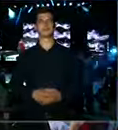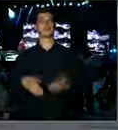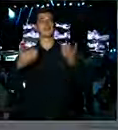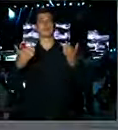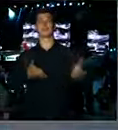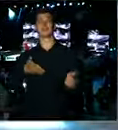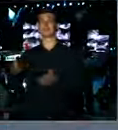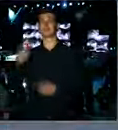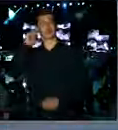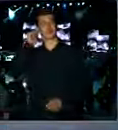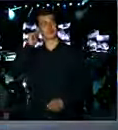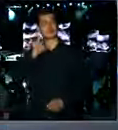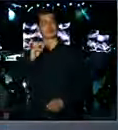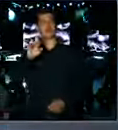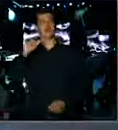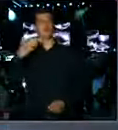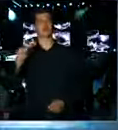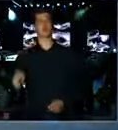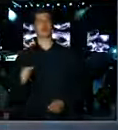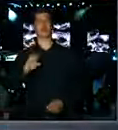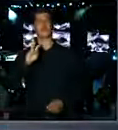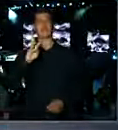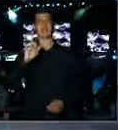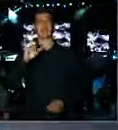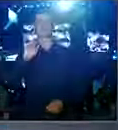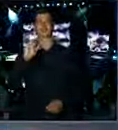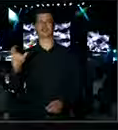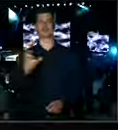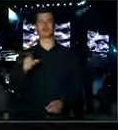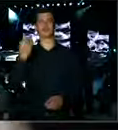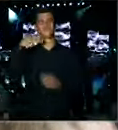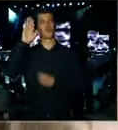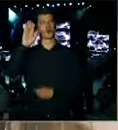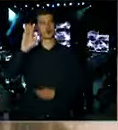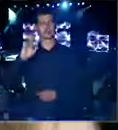Przywitajmy gorącymi brawami Karolinę Wyrwicz z Łodzi,